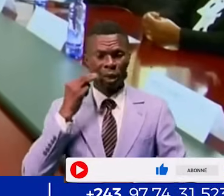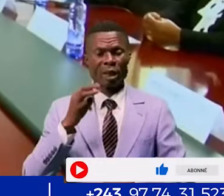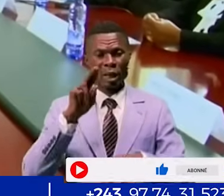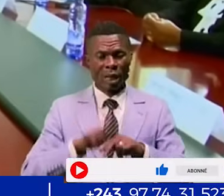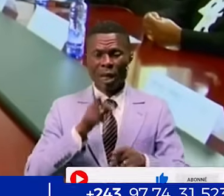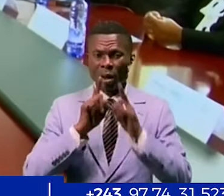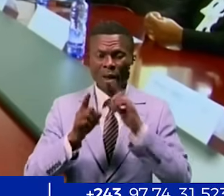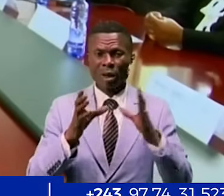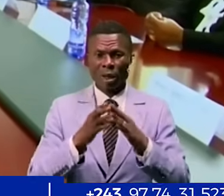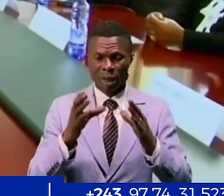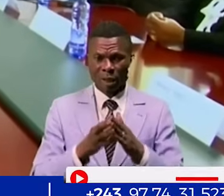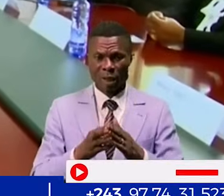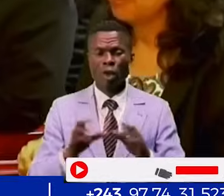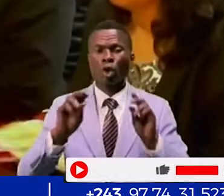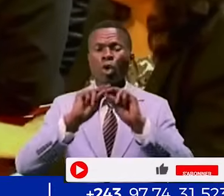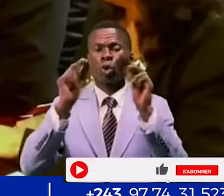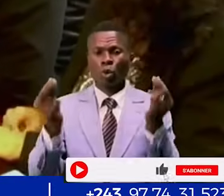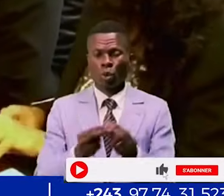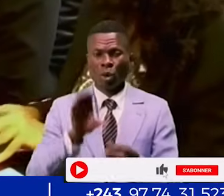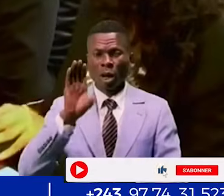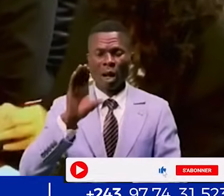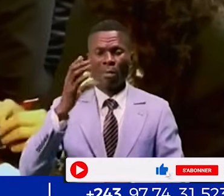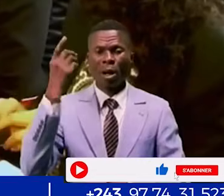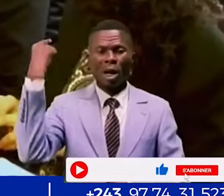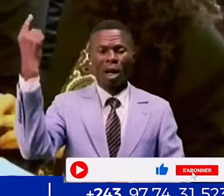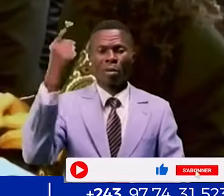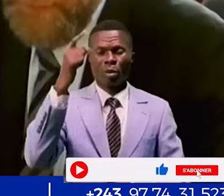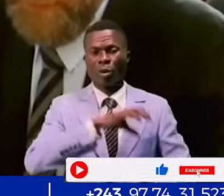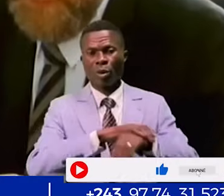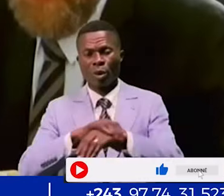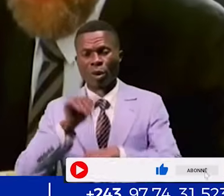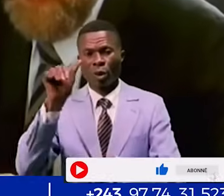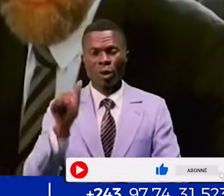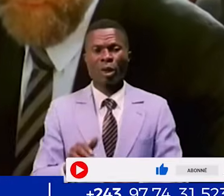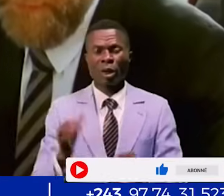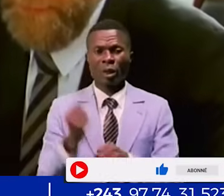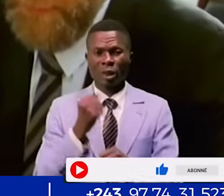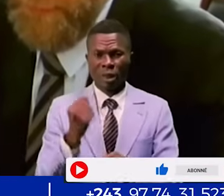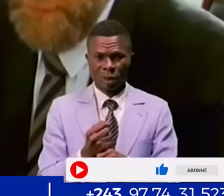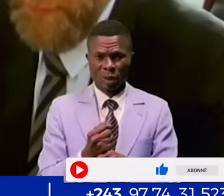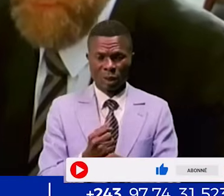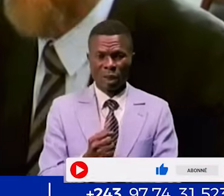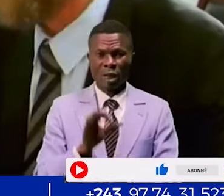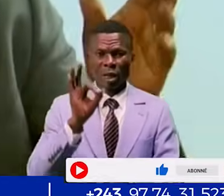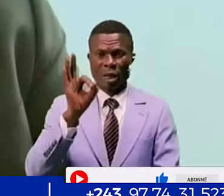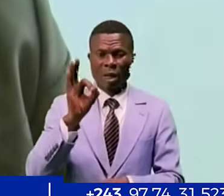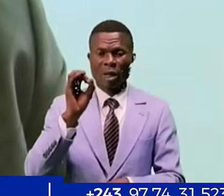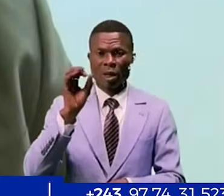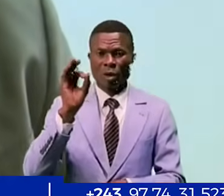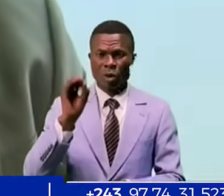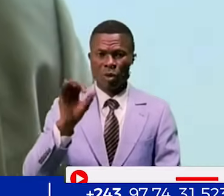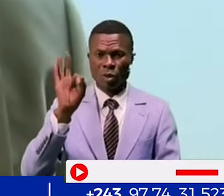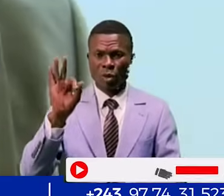a échangé avec une délégation de la Banque mondiale conduite par le directeur des opérations, Kofi Nov.